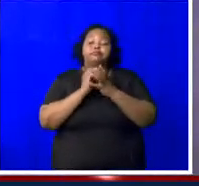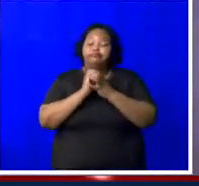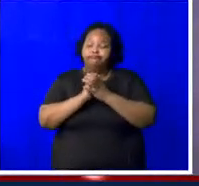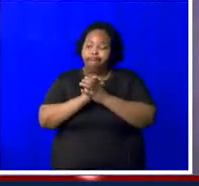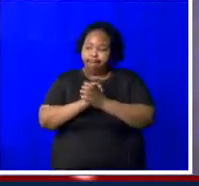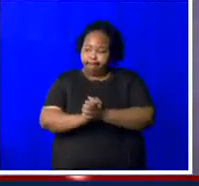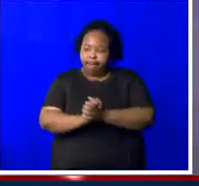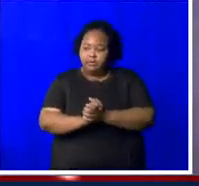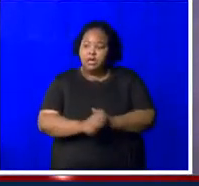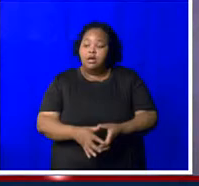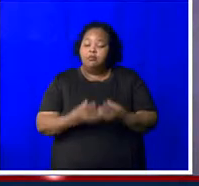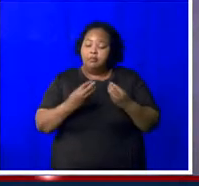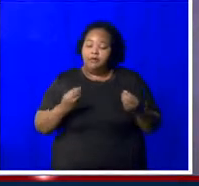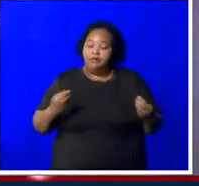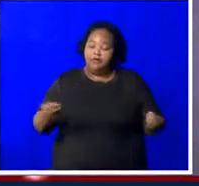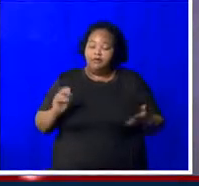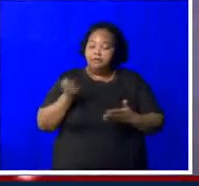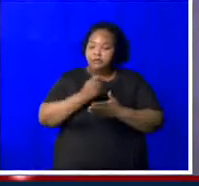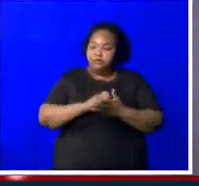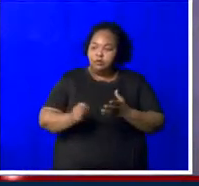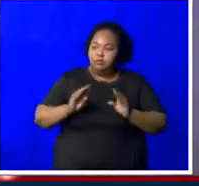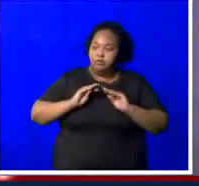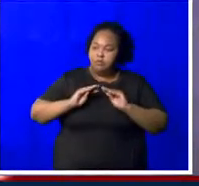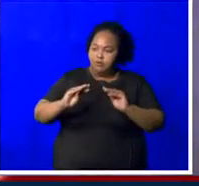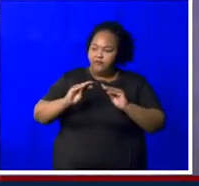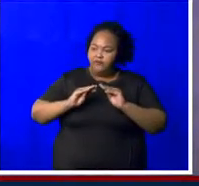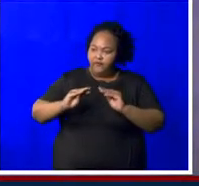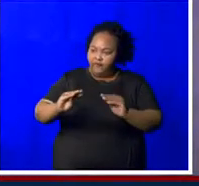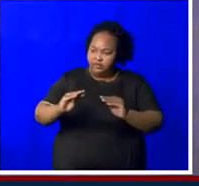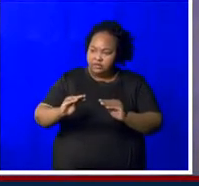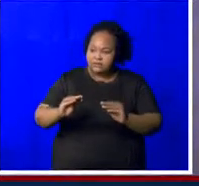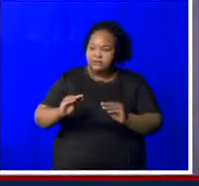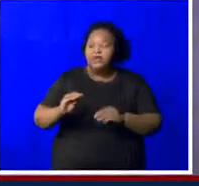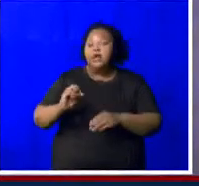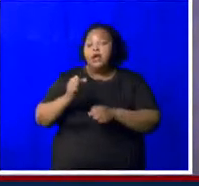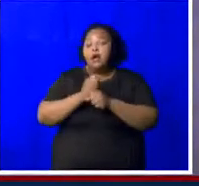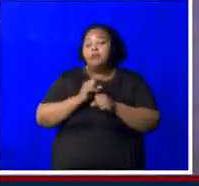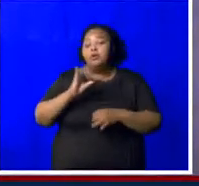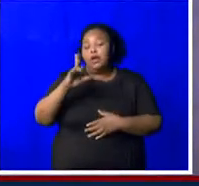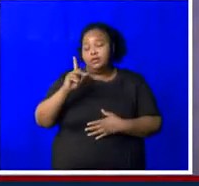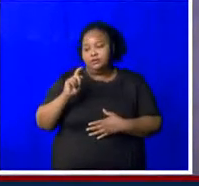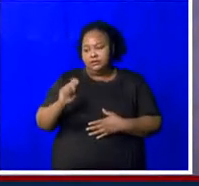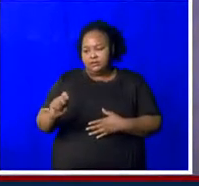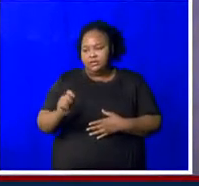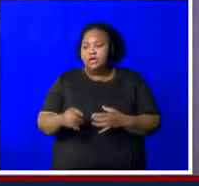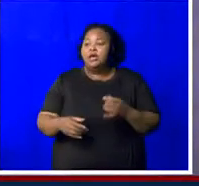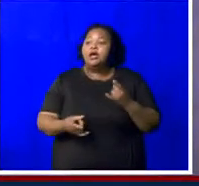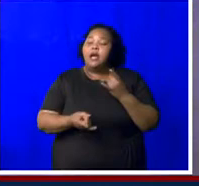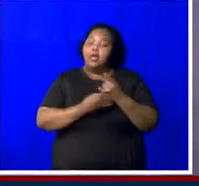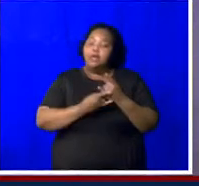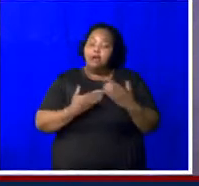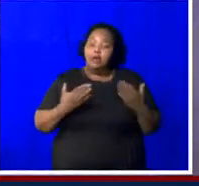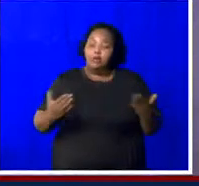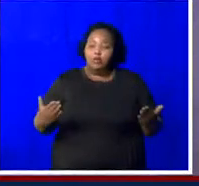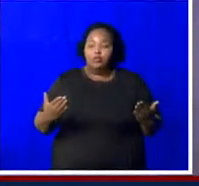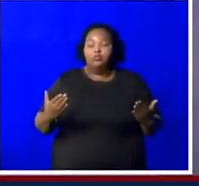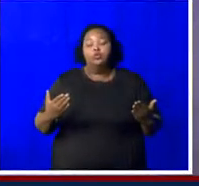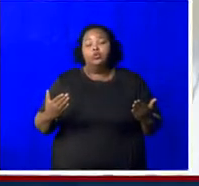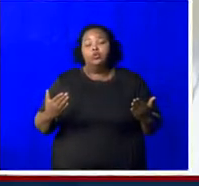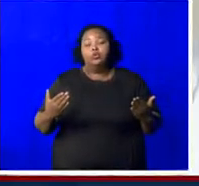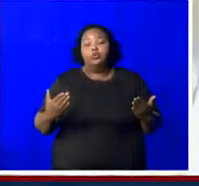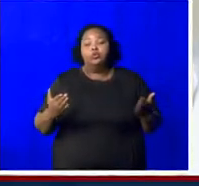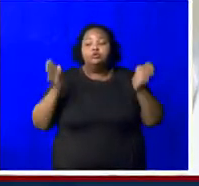besikolwa kuthi babe nelwati lolungilo naloludzingekile kuletikhathi tamanje kungalithuthukisa live leSwatini.